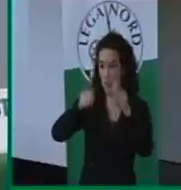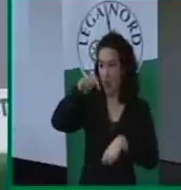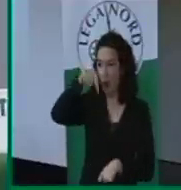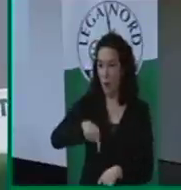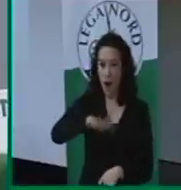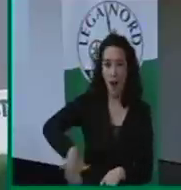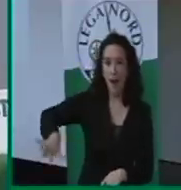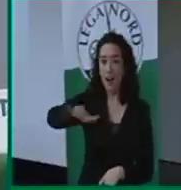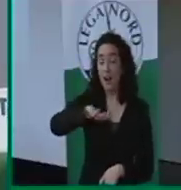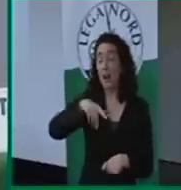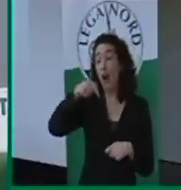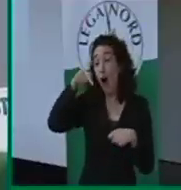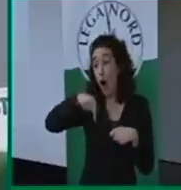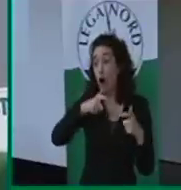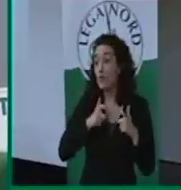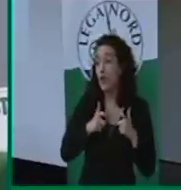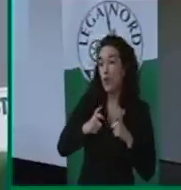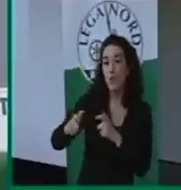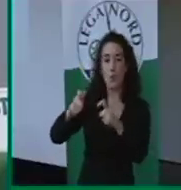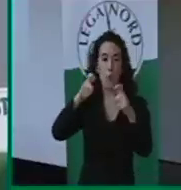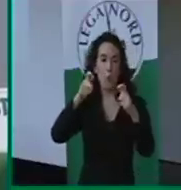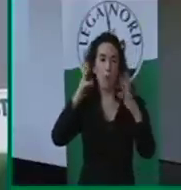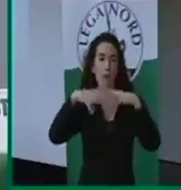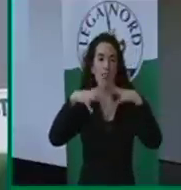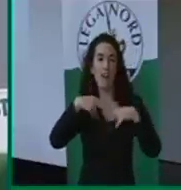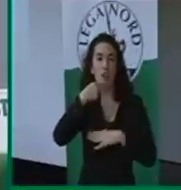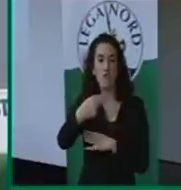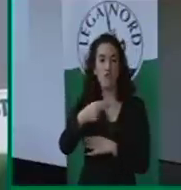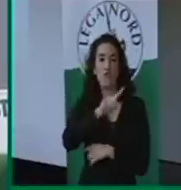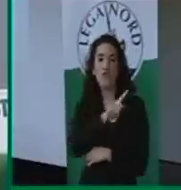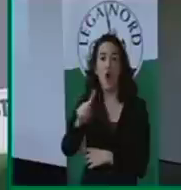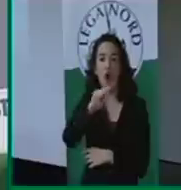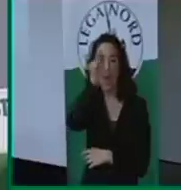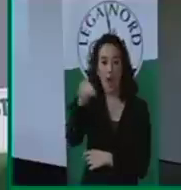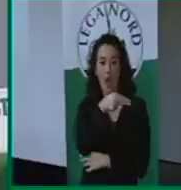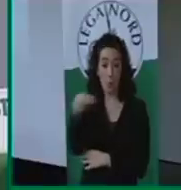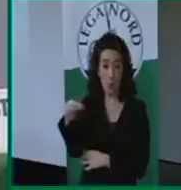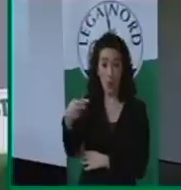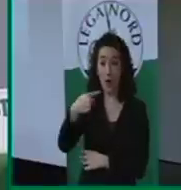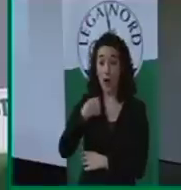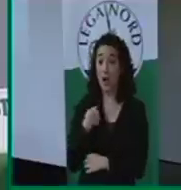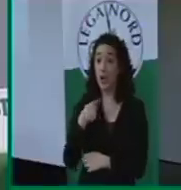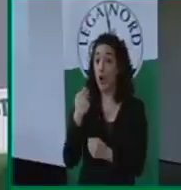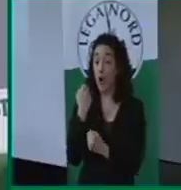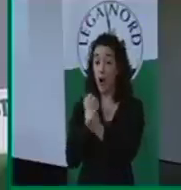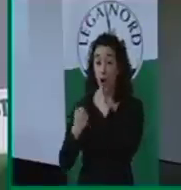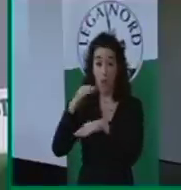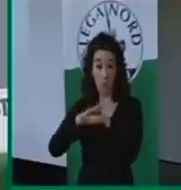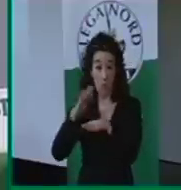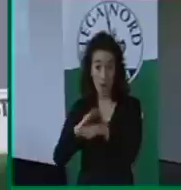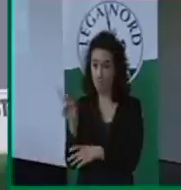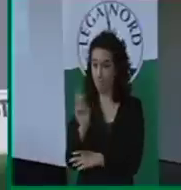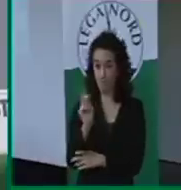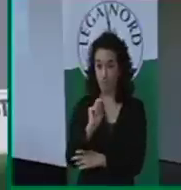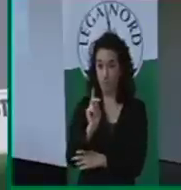battaglia del no euro io non sono Un economista però so che da quando c'è l'euro siamo diventati tutti più proveri le